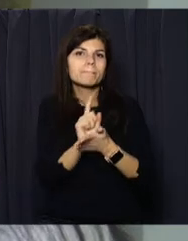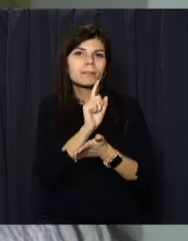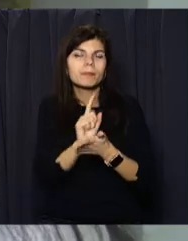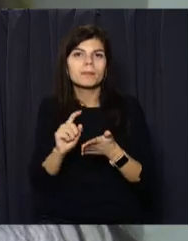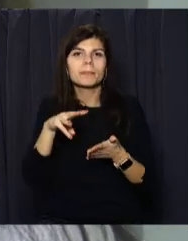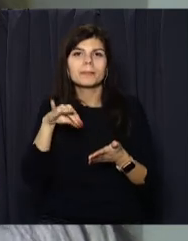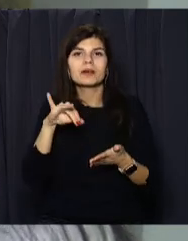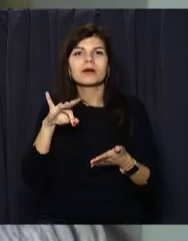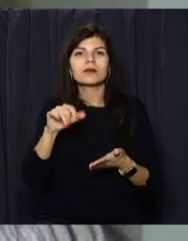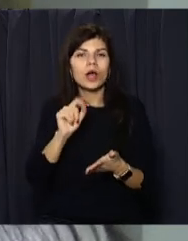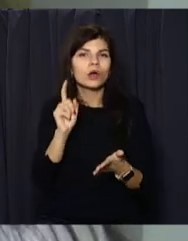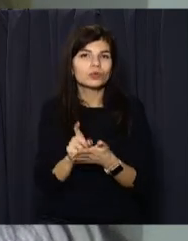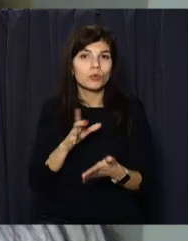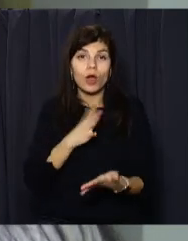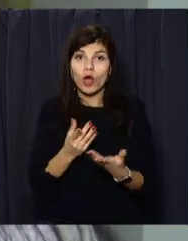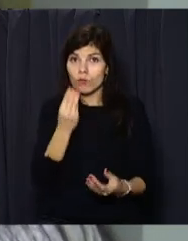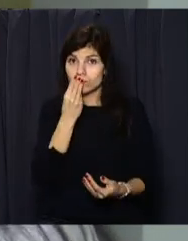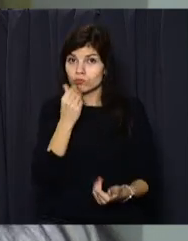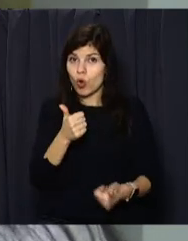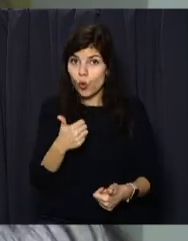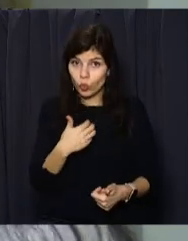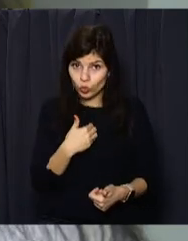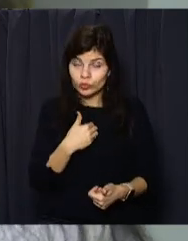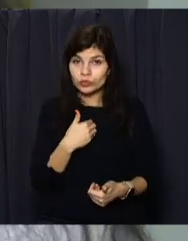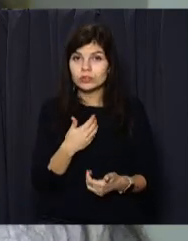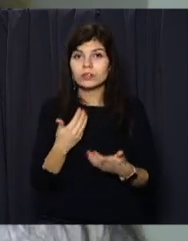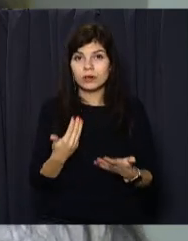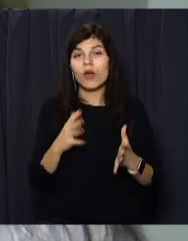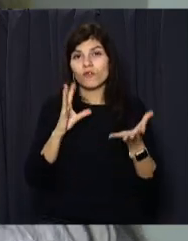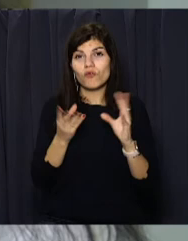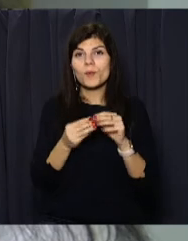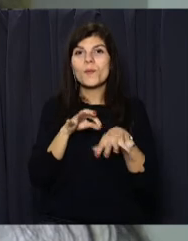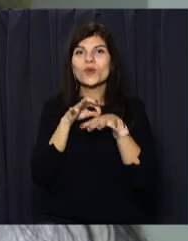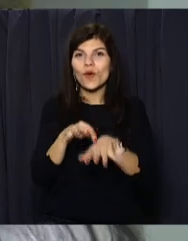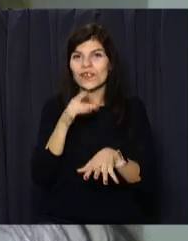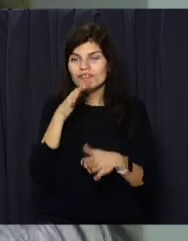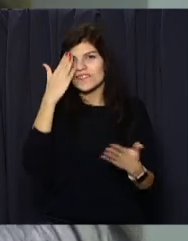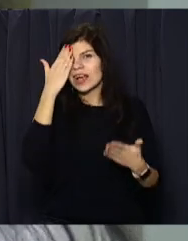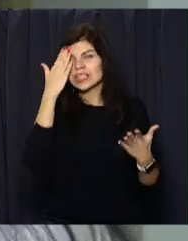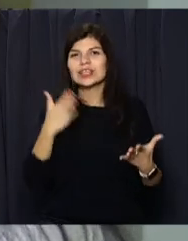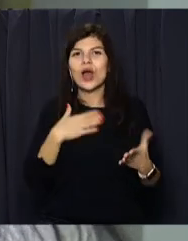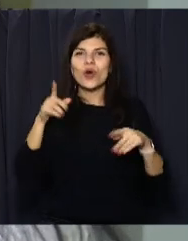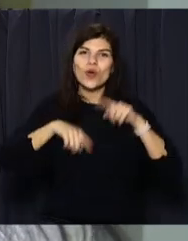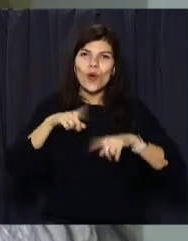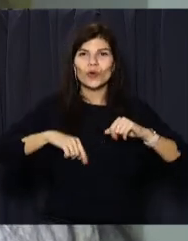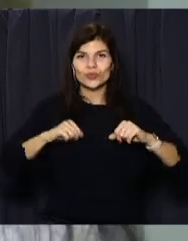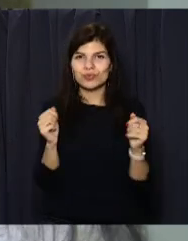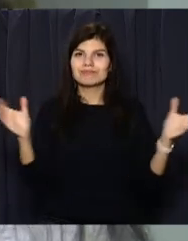ми хочемо вже гарно поїсти, гарно не тільки поїсти, а взагалі провести час з нашими друзями, з нашими